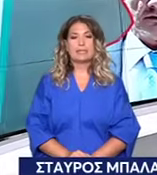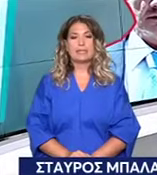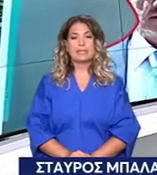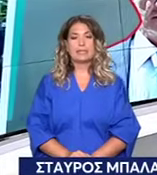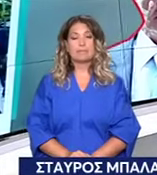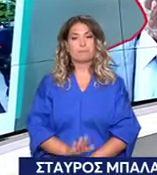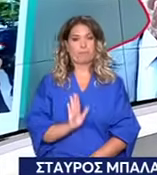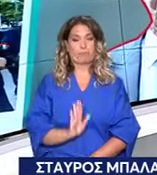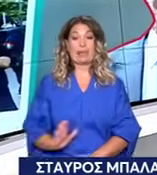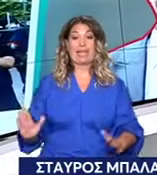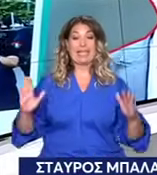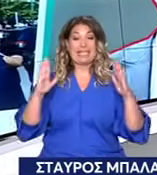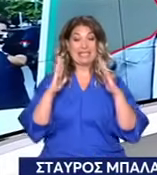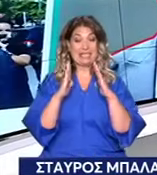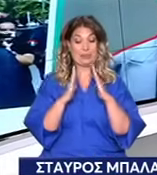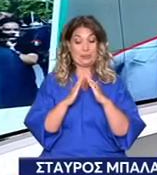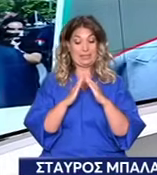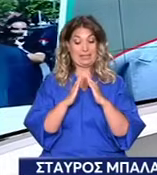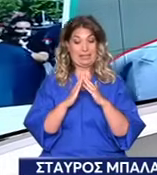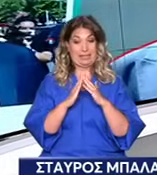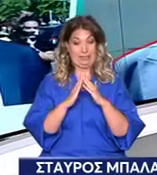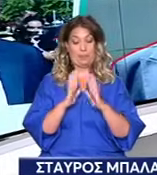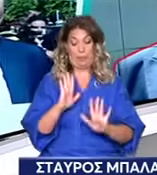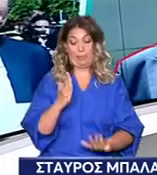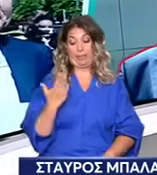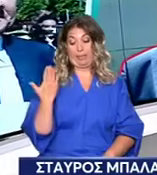στο σπίτι το βράδυ της προηγούμενης Τρίτης